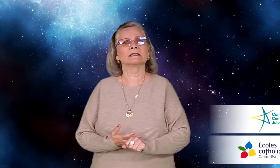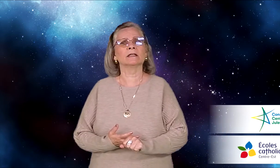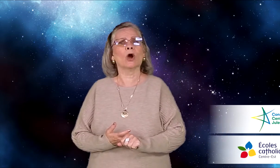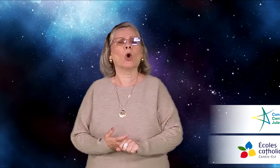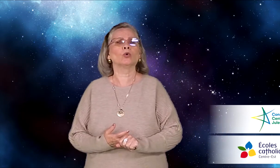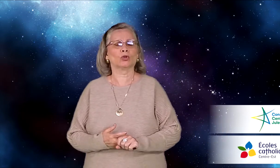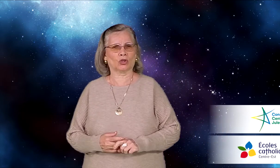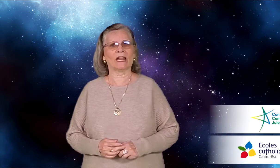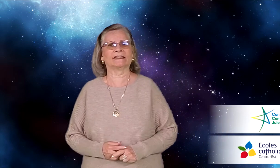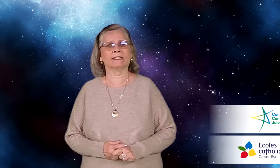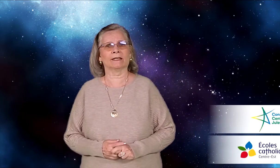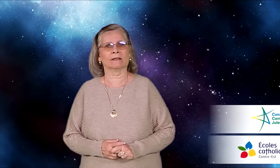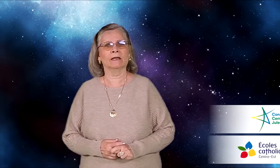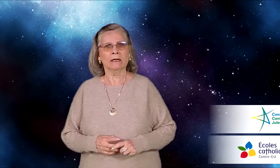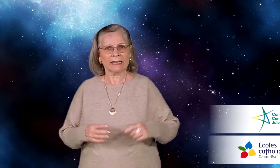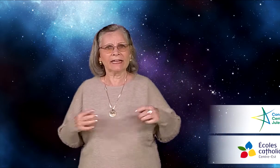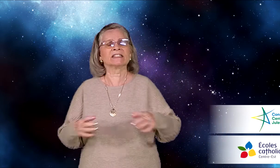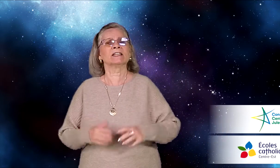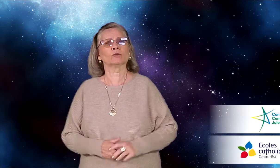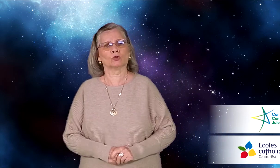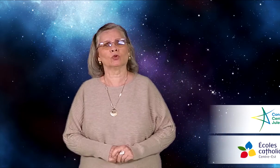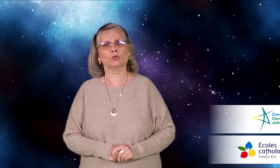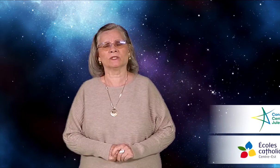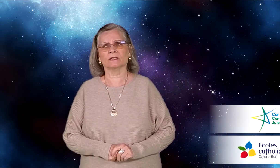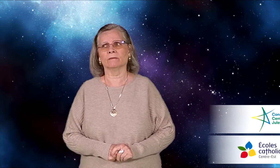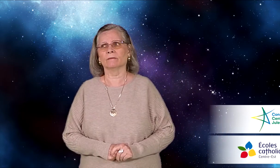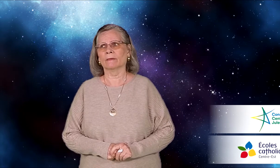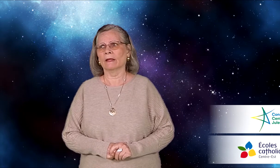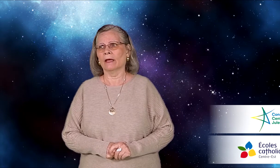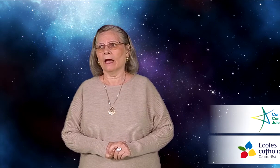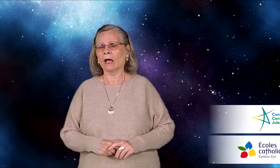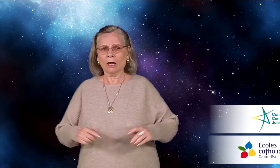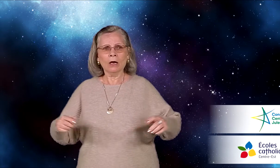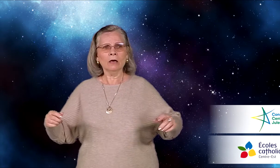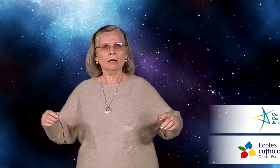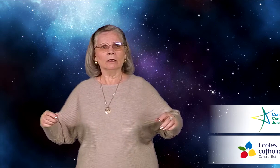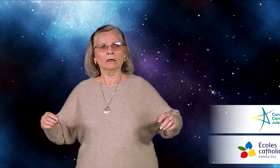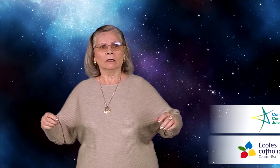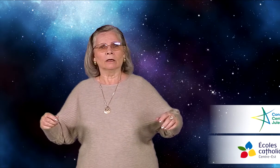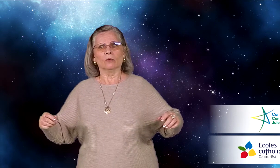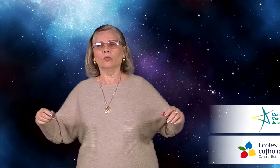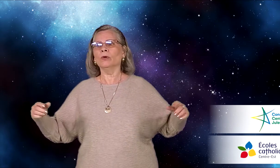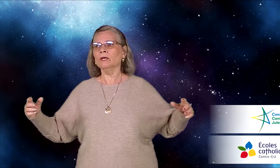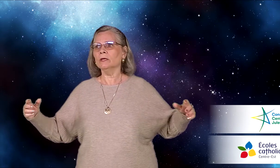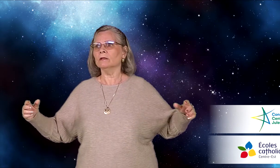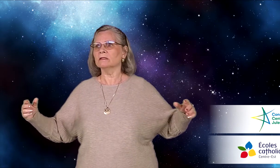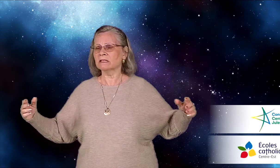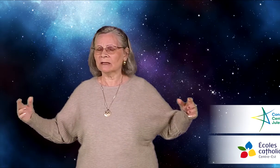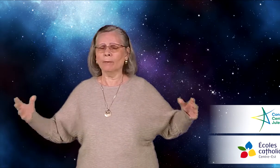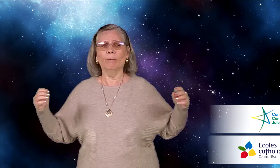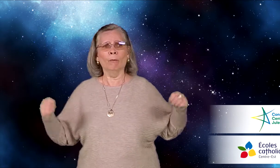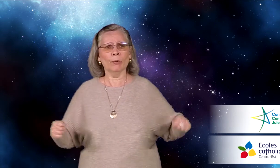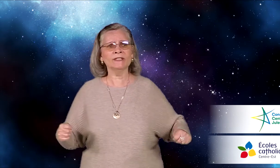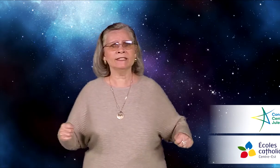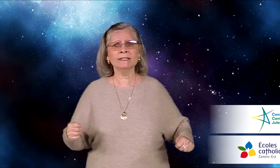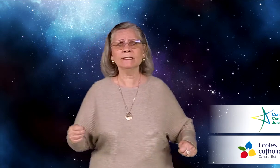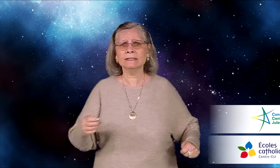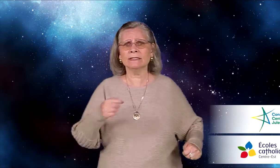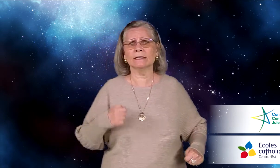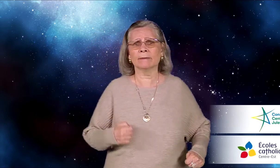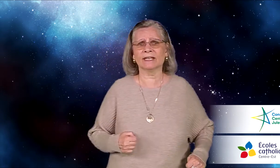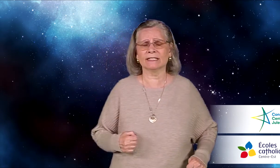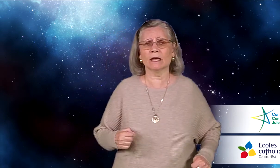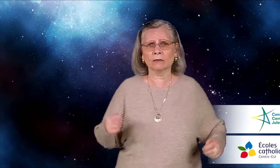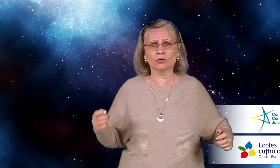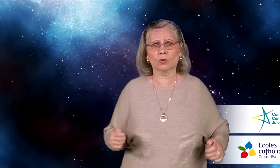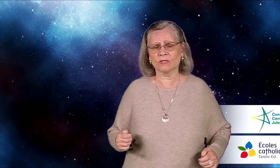identités autres que la sienne. Qu'elle accepte ça aussi. » Alors, oui, c'est des bonnes idées,